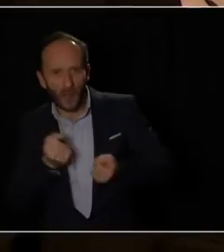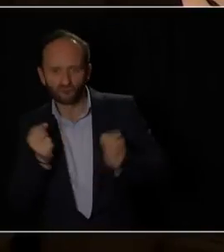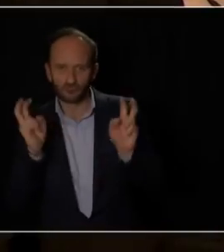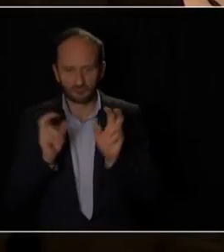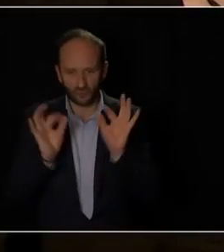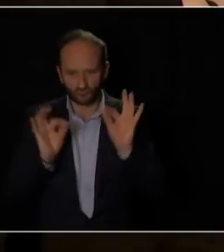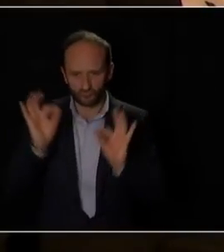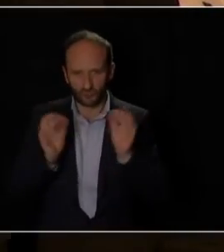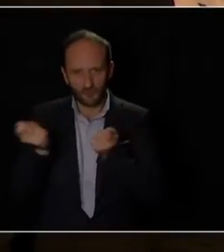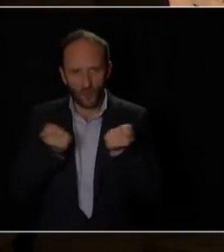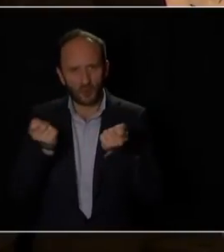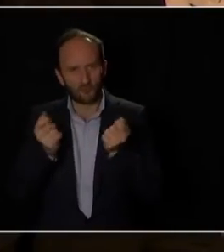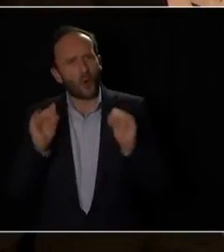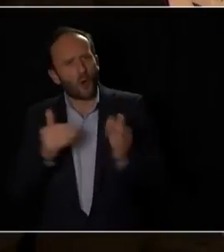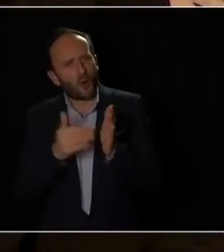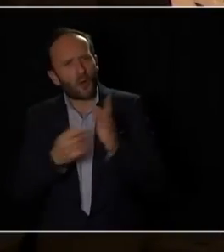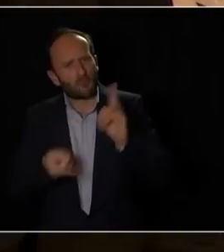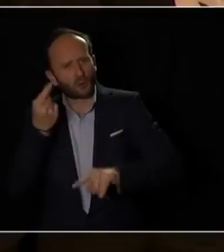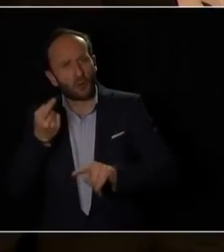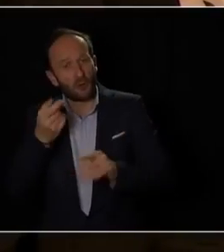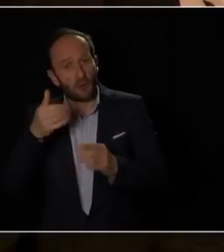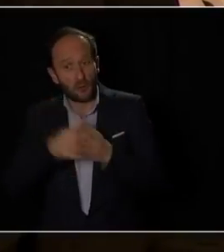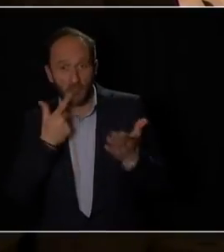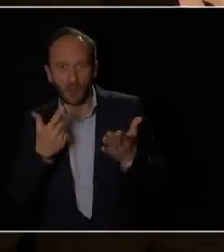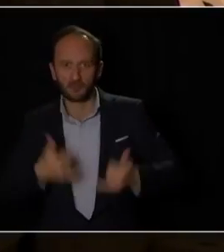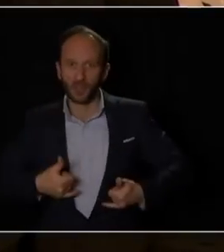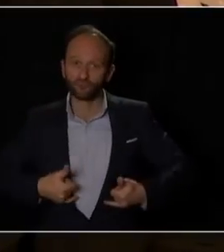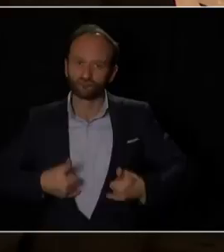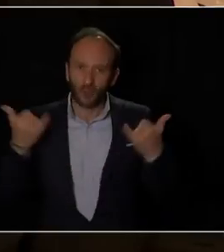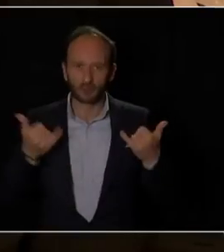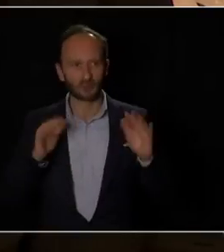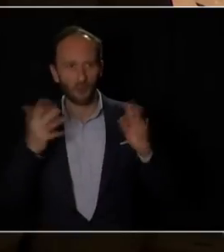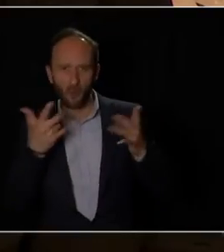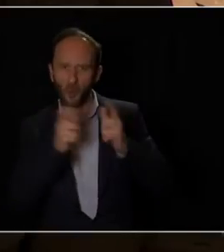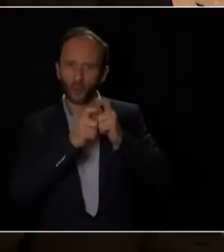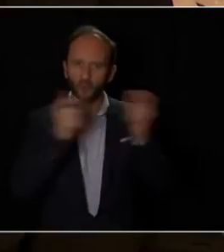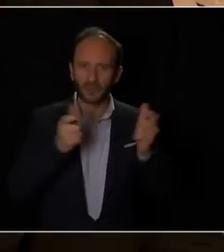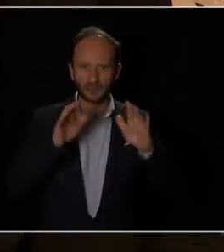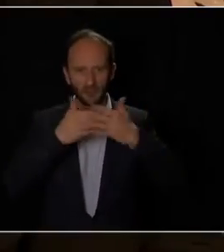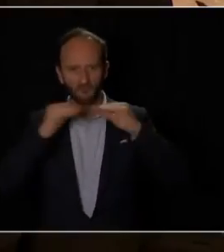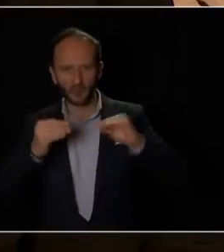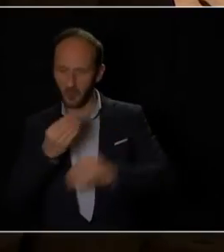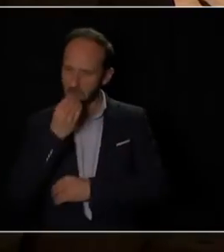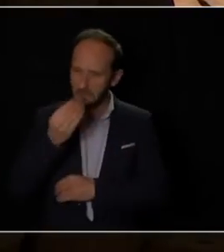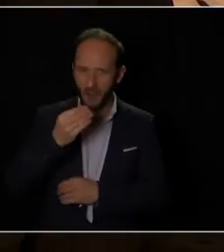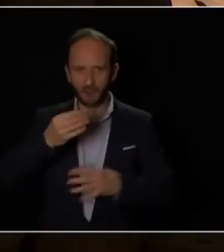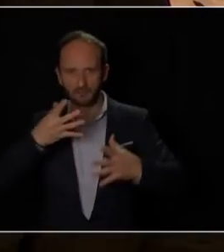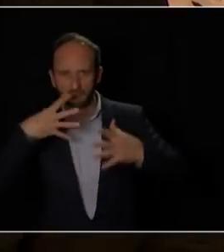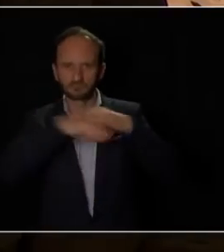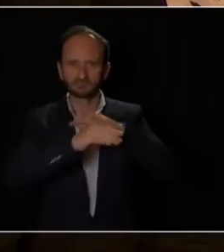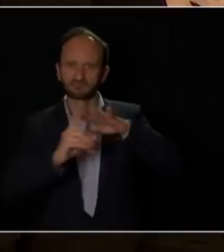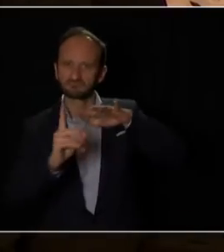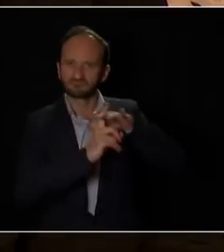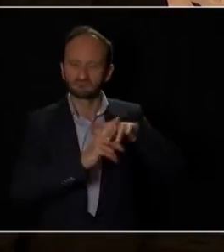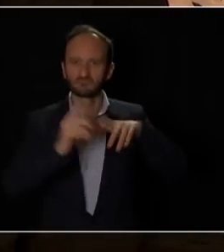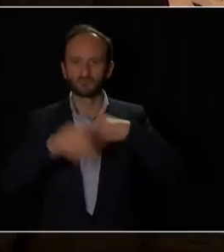toujours trop important, bien sûr, où les jeunes, grâce aux entreprises, à la formation, sont bien formés et insérés, qui offrent des